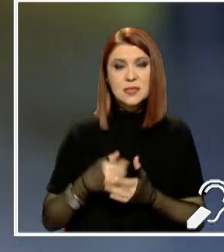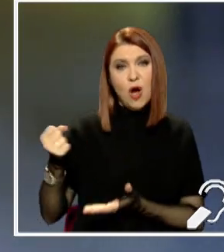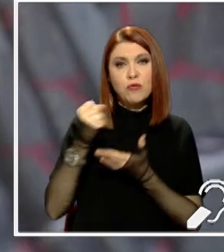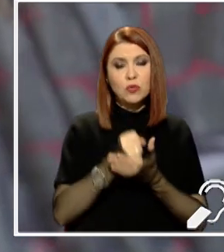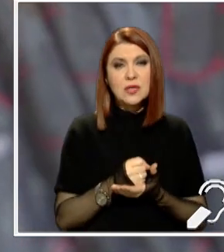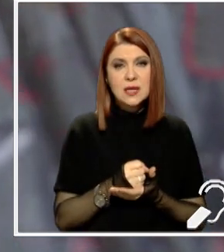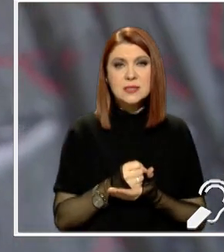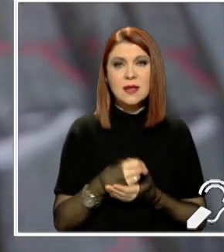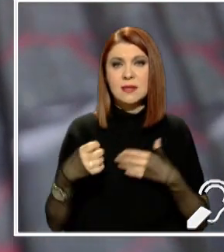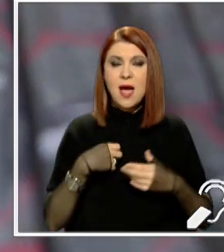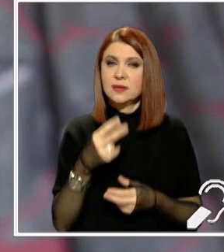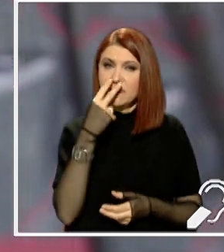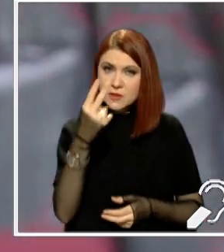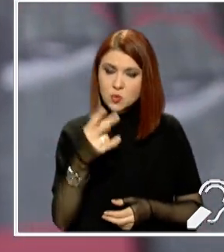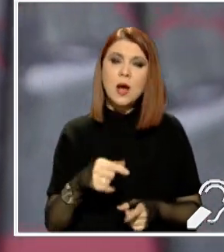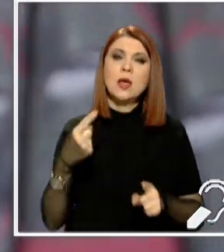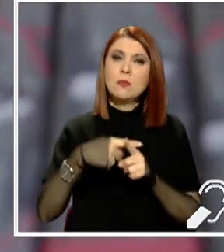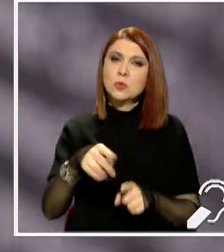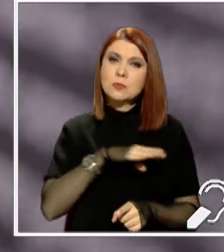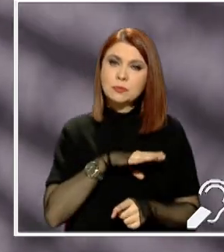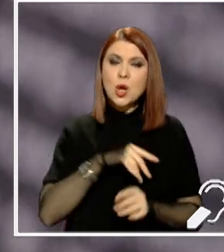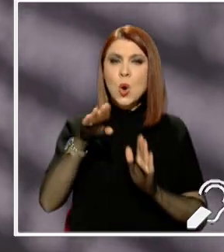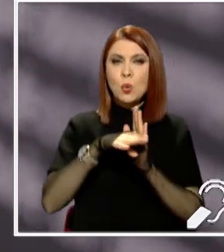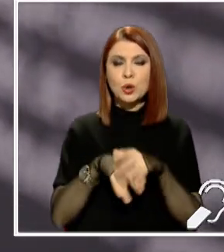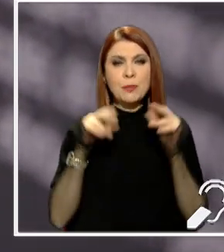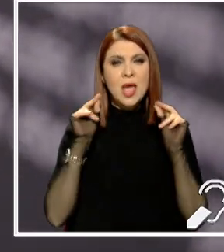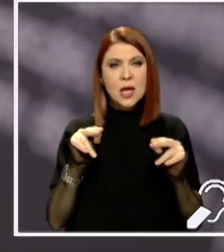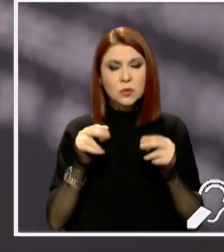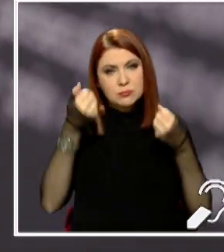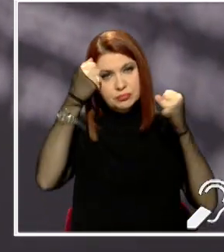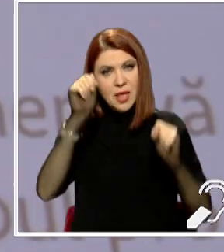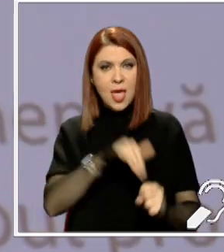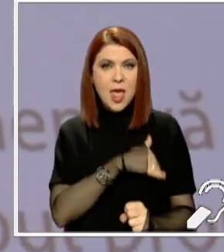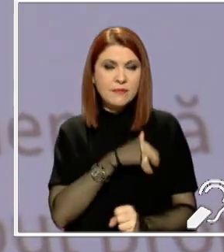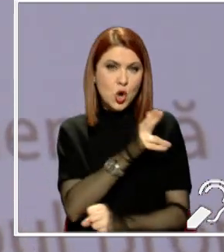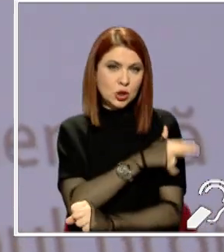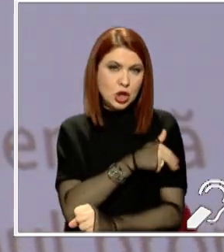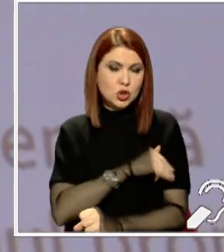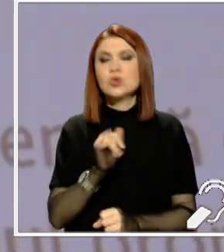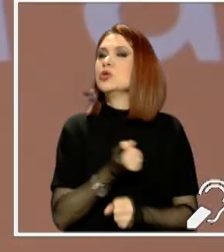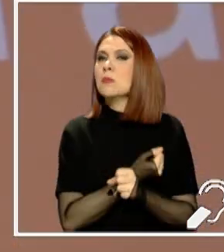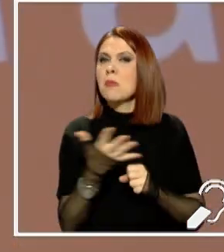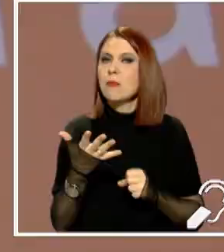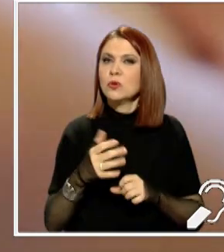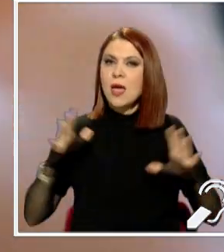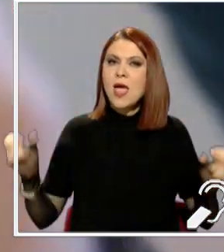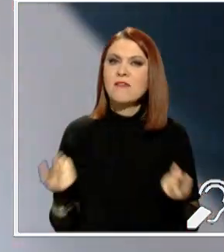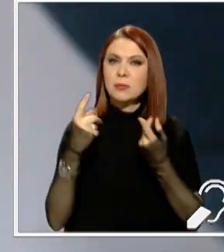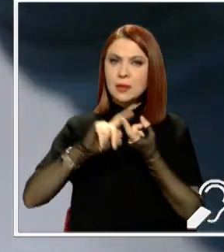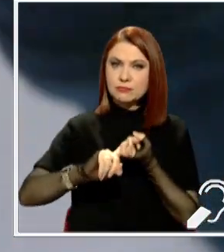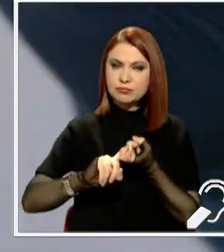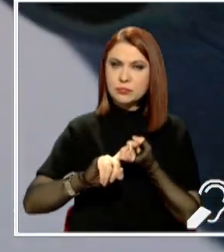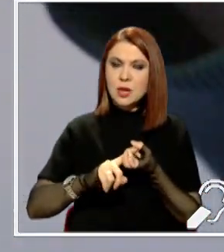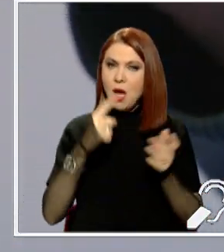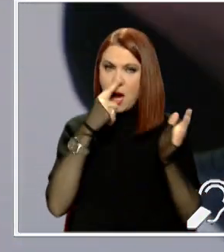un masterclass, un program Work in Progress, un program educațional dedicat elevilor de liceu și o serie de evenimente conexe